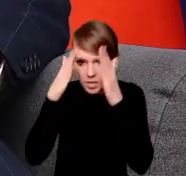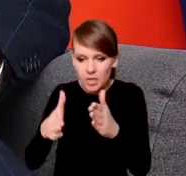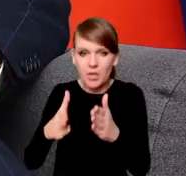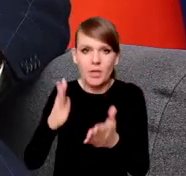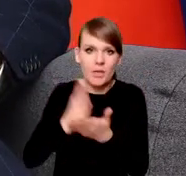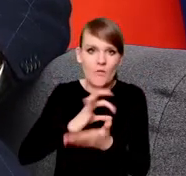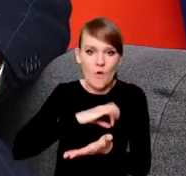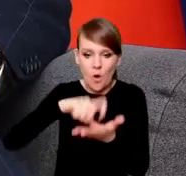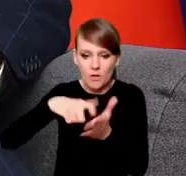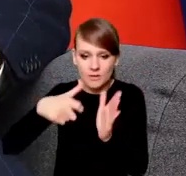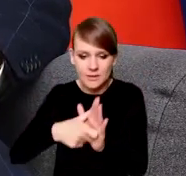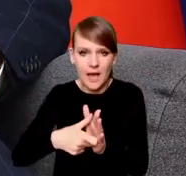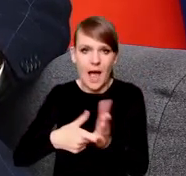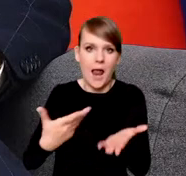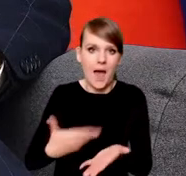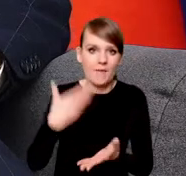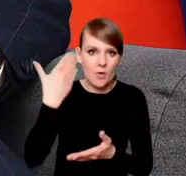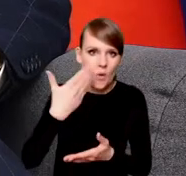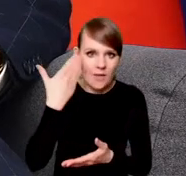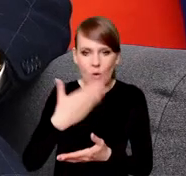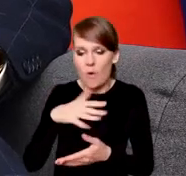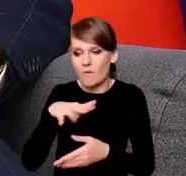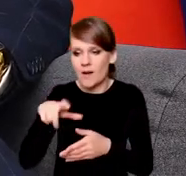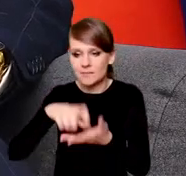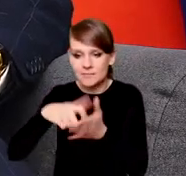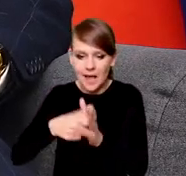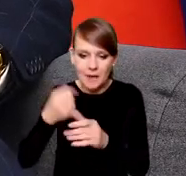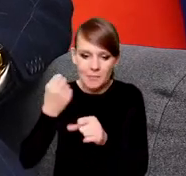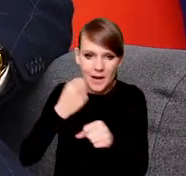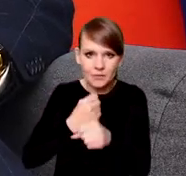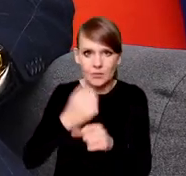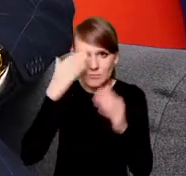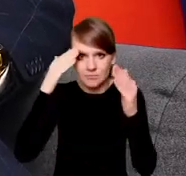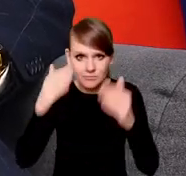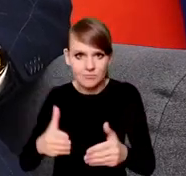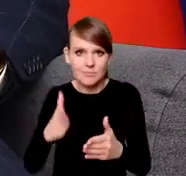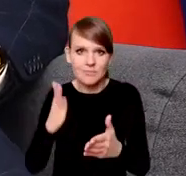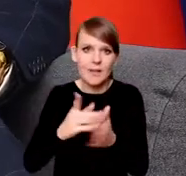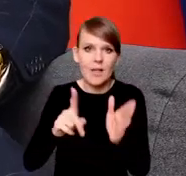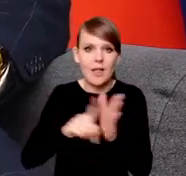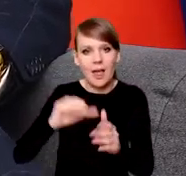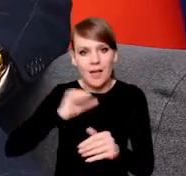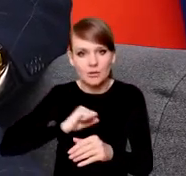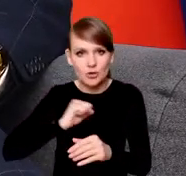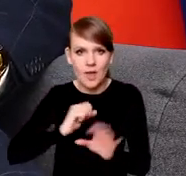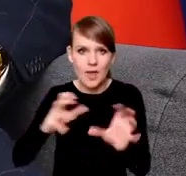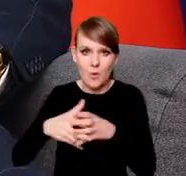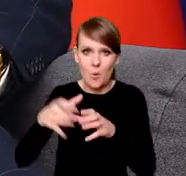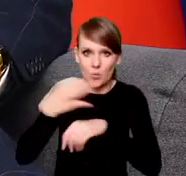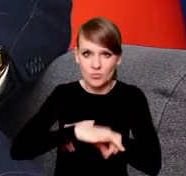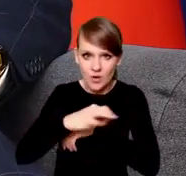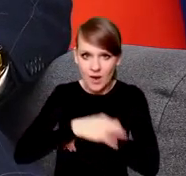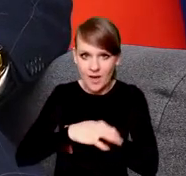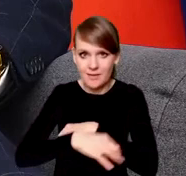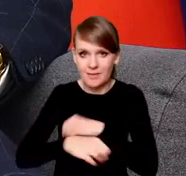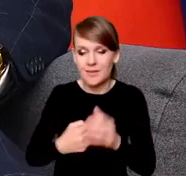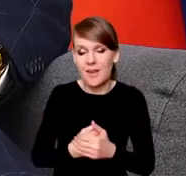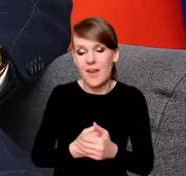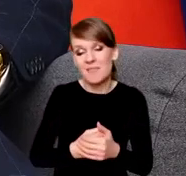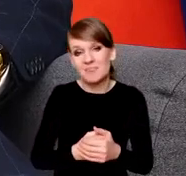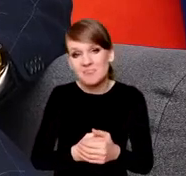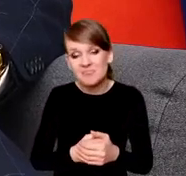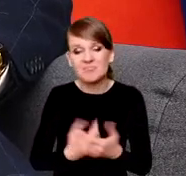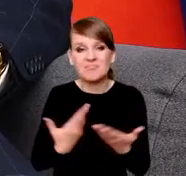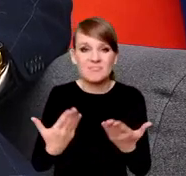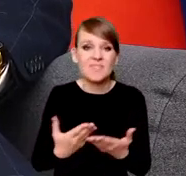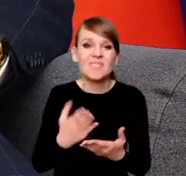wykładowych, będziemy działać tylko wsobnie dla swojego własnego środowiska akademickiego, to no pewnie w sposób naturalny